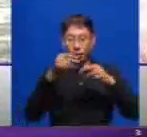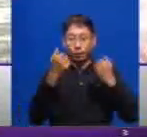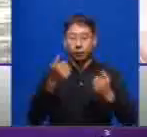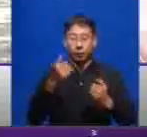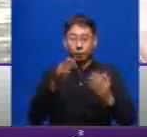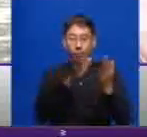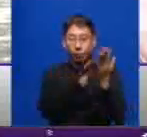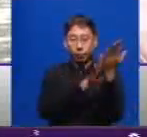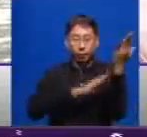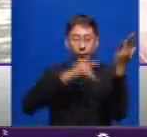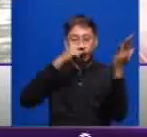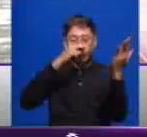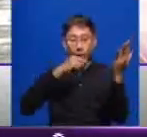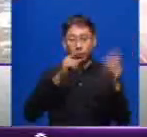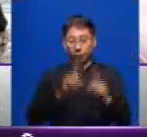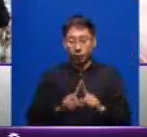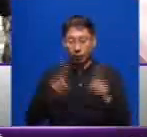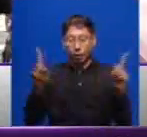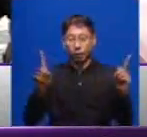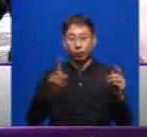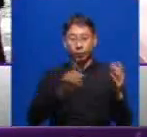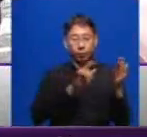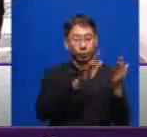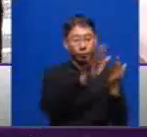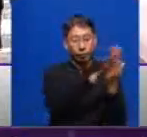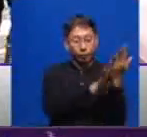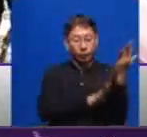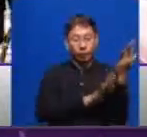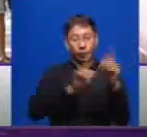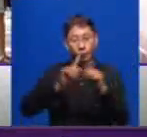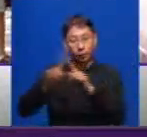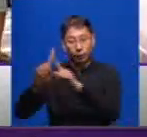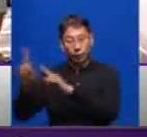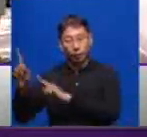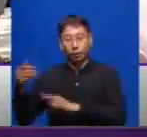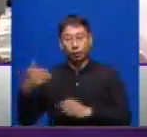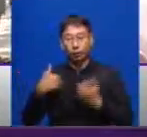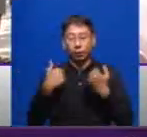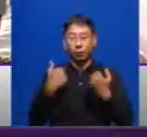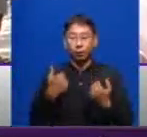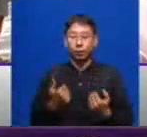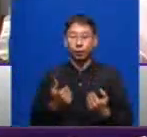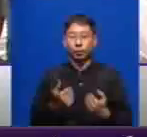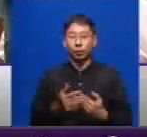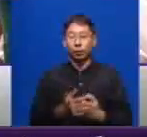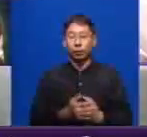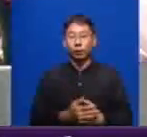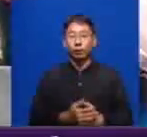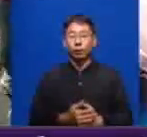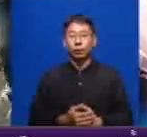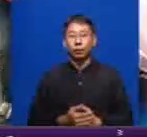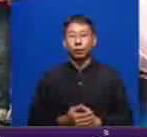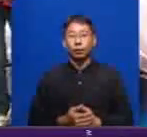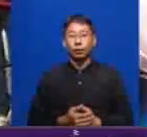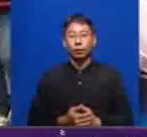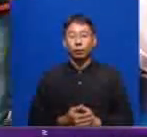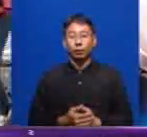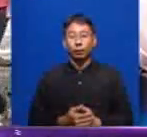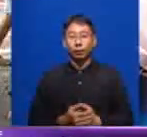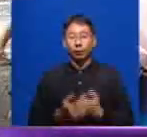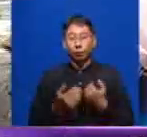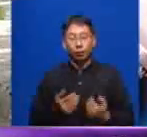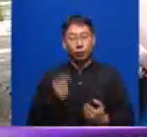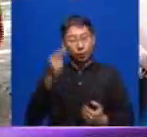ราเนี่ยจะเป็นค่อนข้างที่ไม่เหมือนกับเมืองนอกอย่างนึงคือบ้านเราเหตุการณ์จะไม่ค่อยรุนแรงมากยังไงก็ต้องออกไปอยู่แล้วคร ับ มันจะใช่มันจะได้แบบว่าดูแบบว่า